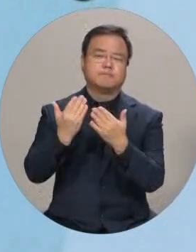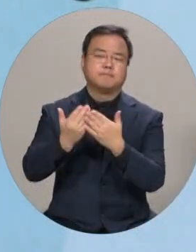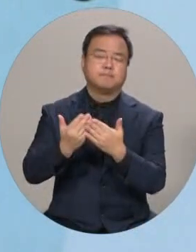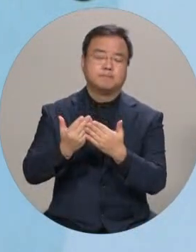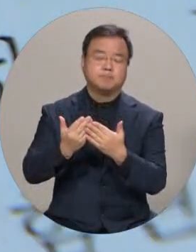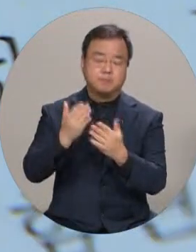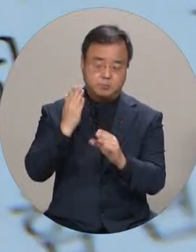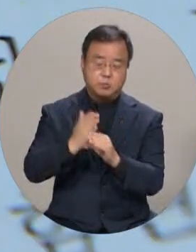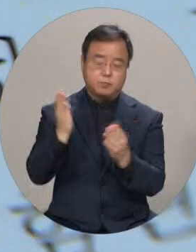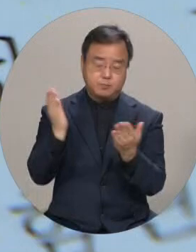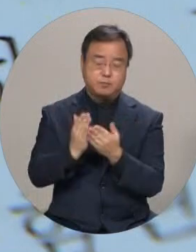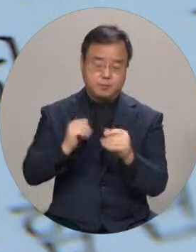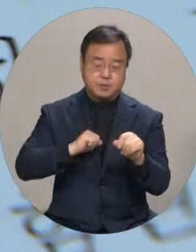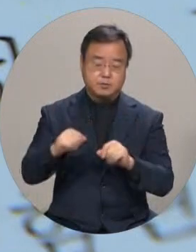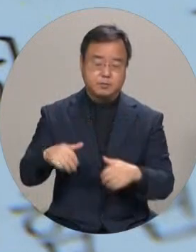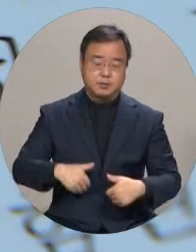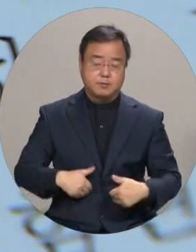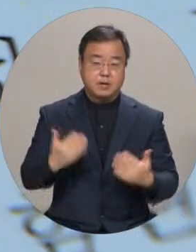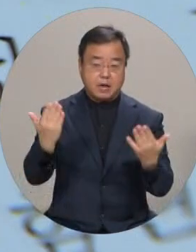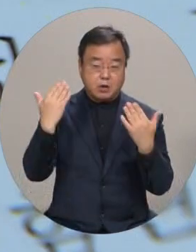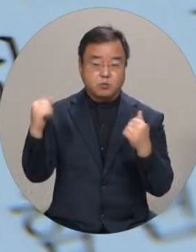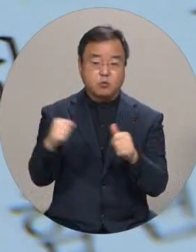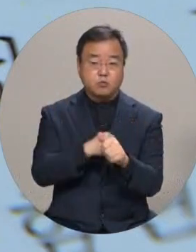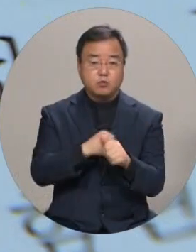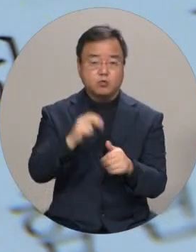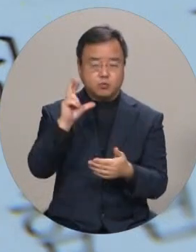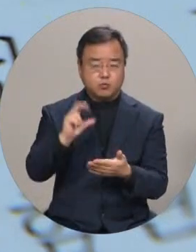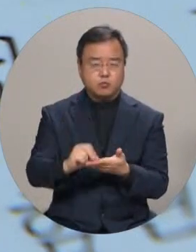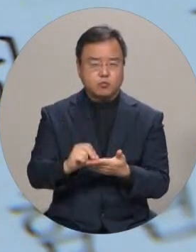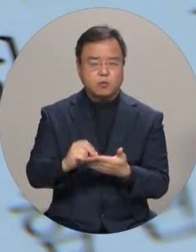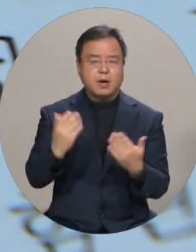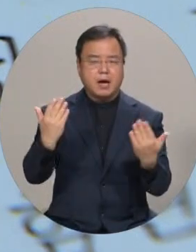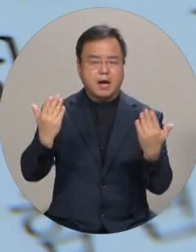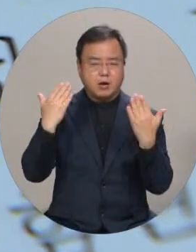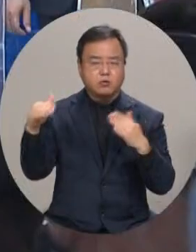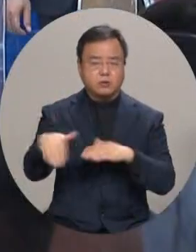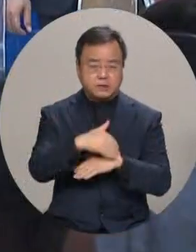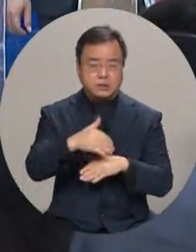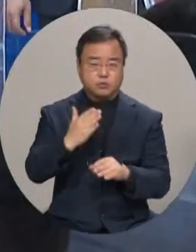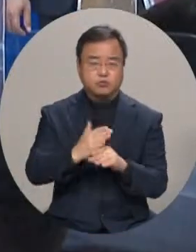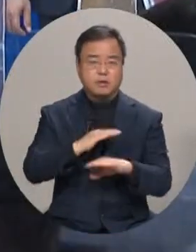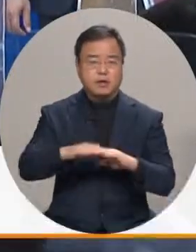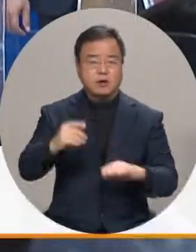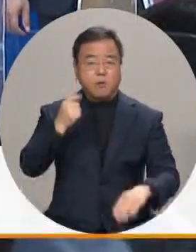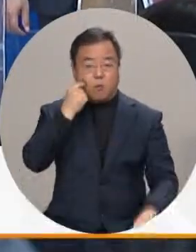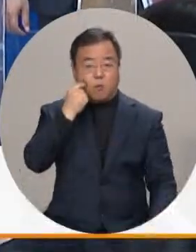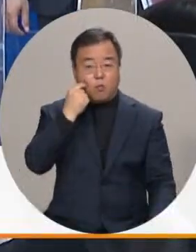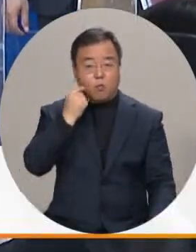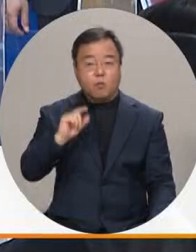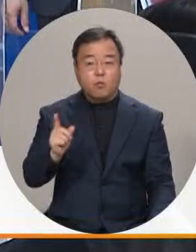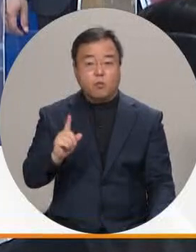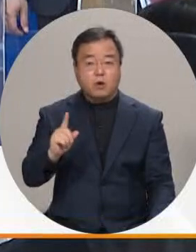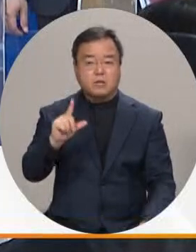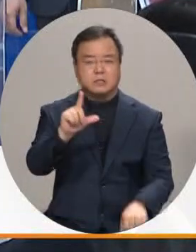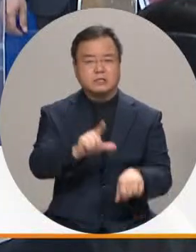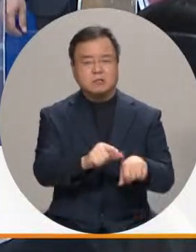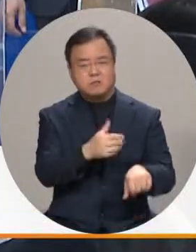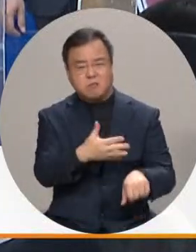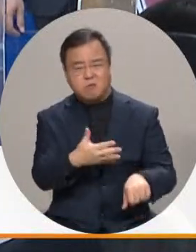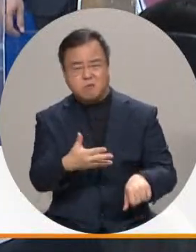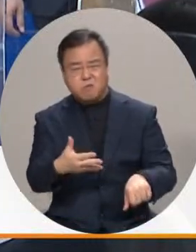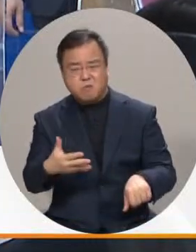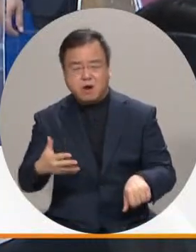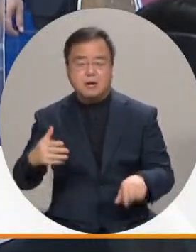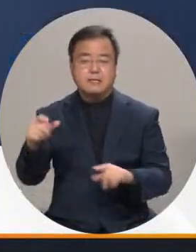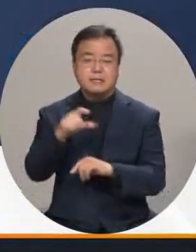게 제일 중요하고요. 왜냐하면 이제 학교폭력 문제가 학창시절에 해결이 안 되면 저희 다 알잖아요. 이게 시간이 지나면 지날수록